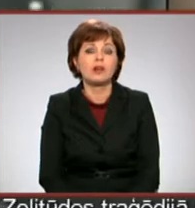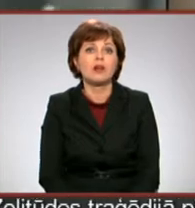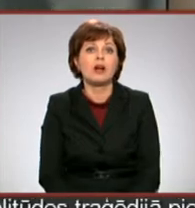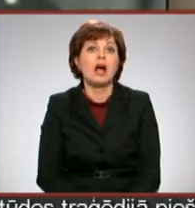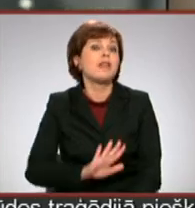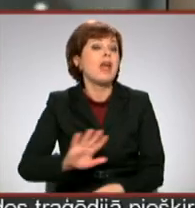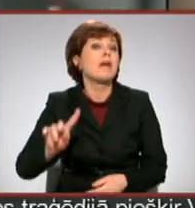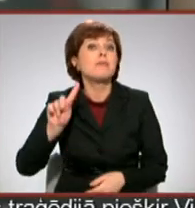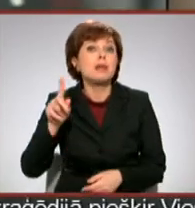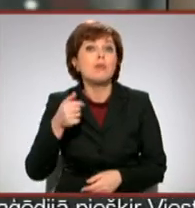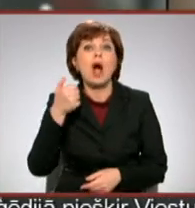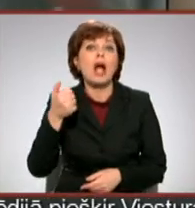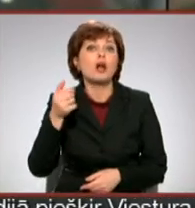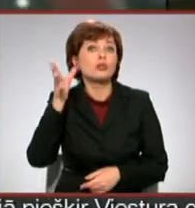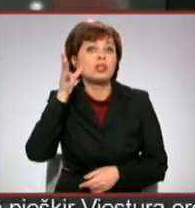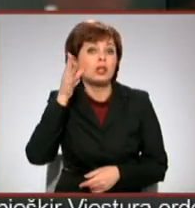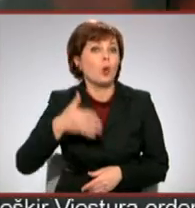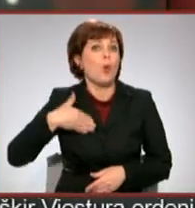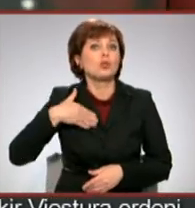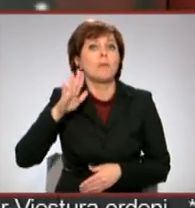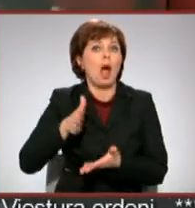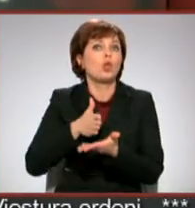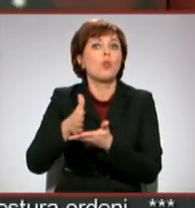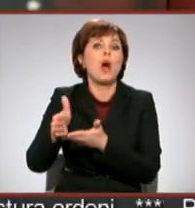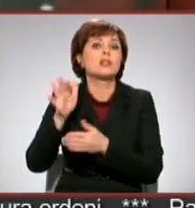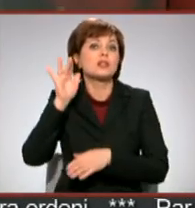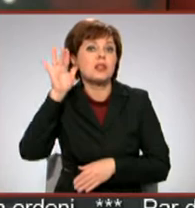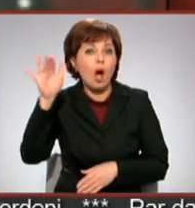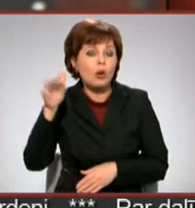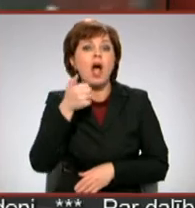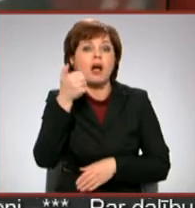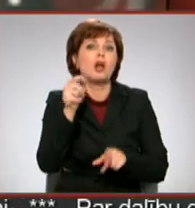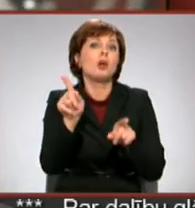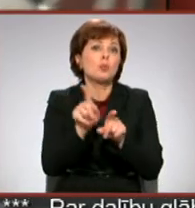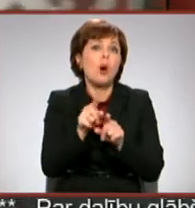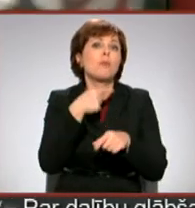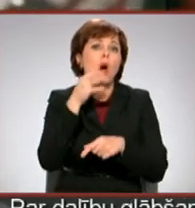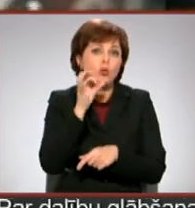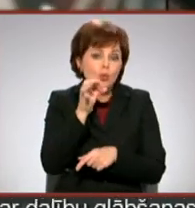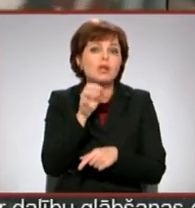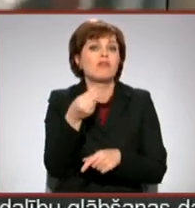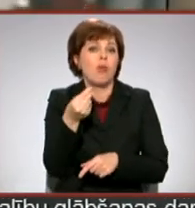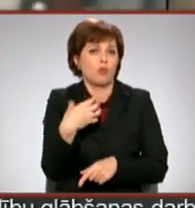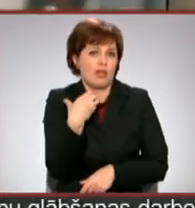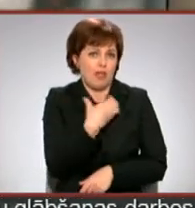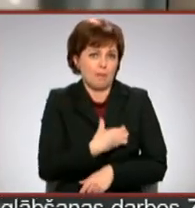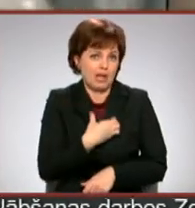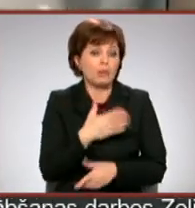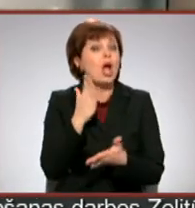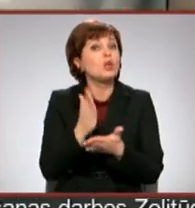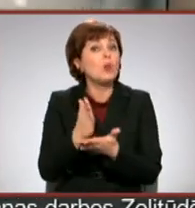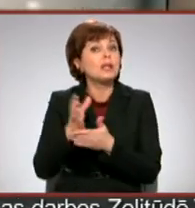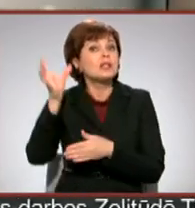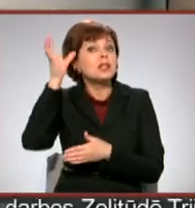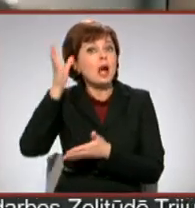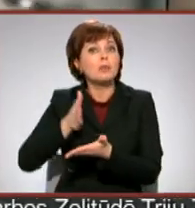Ne pirmo gadu zinātnieki ceļ trauksmi par nozares nākotni. Gadiem nerimst runas par to, ka finansējums ir nepietiekams. Ir notikusi zinātnes